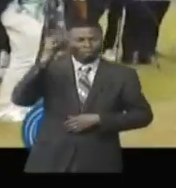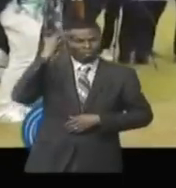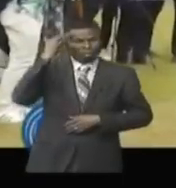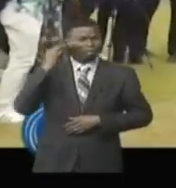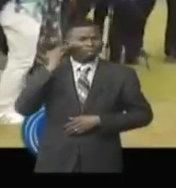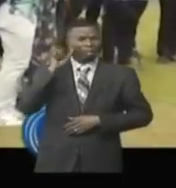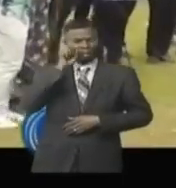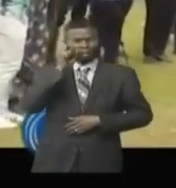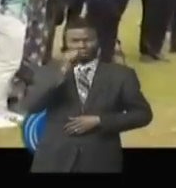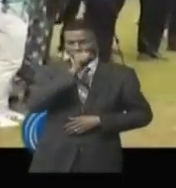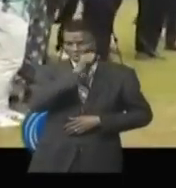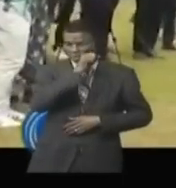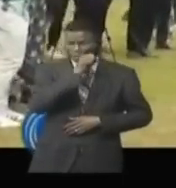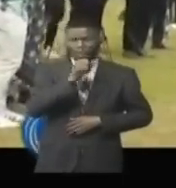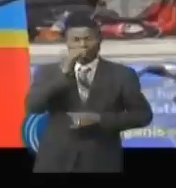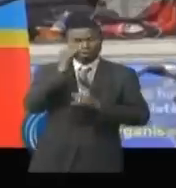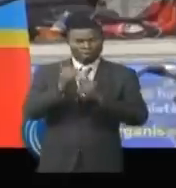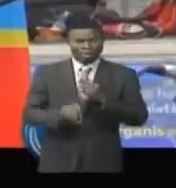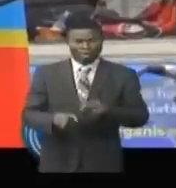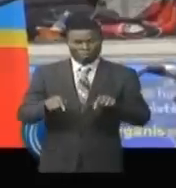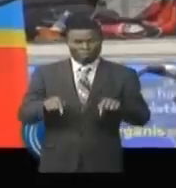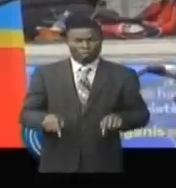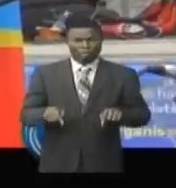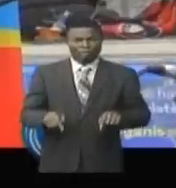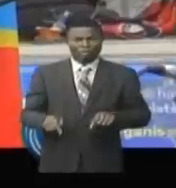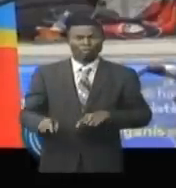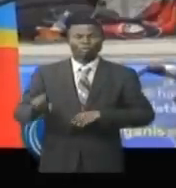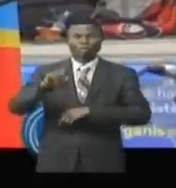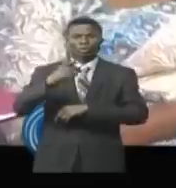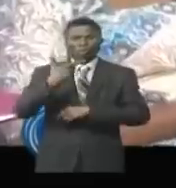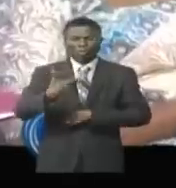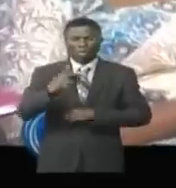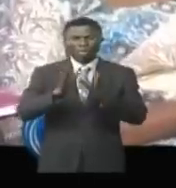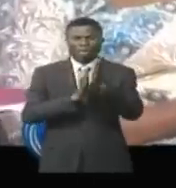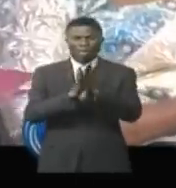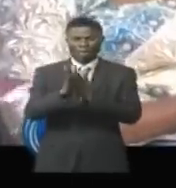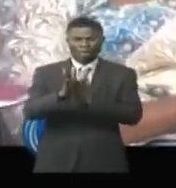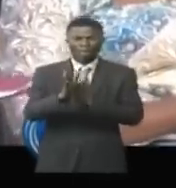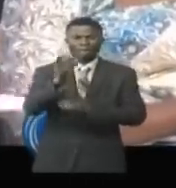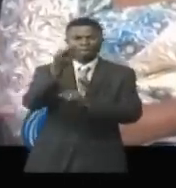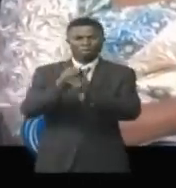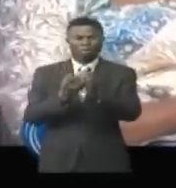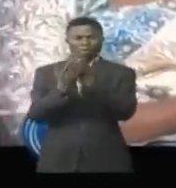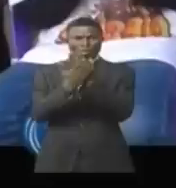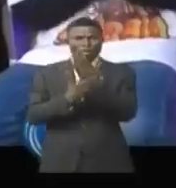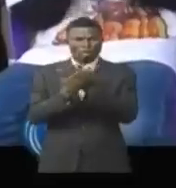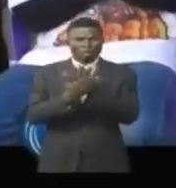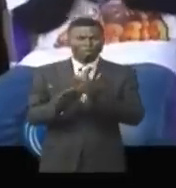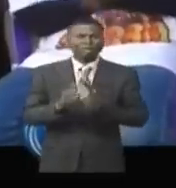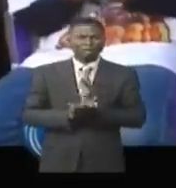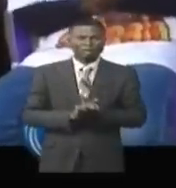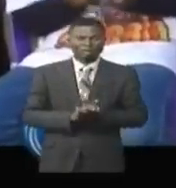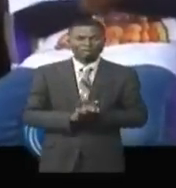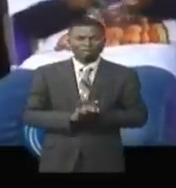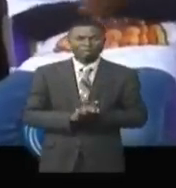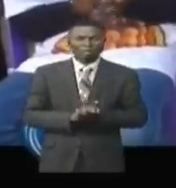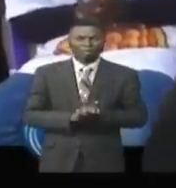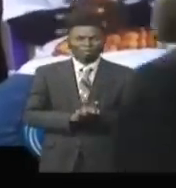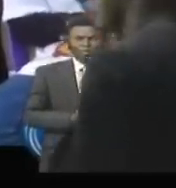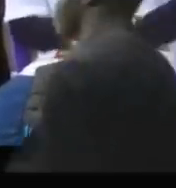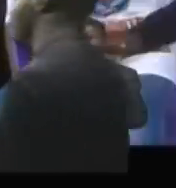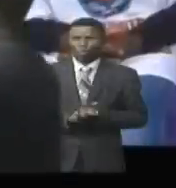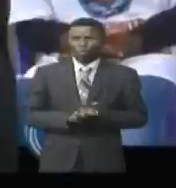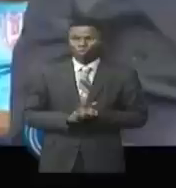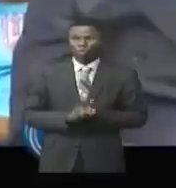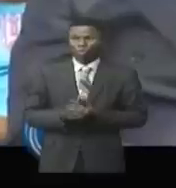Kyenge, qui a clôturé les festivités commémoratives de cette quinzaine dédiée à l'enfant, ce mardi 12 juillet 2022 à l'Académie